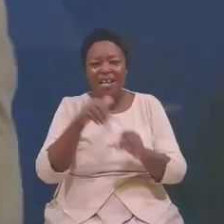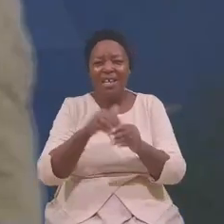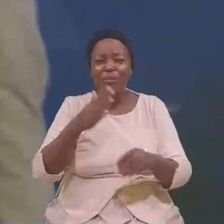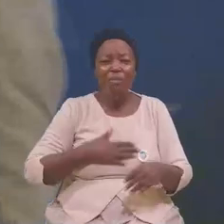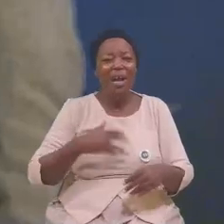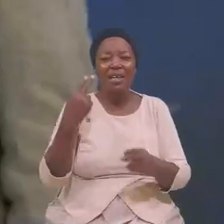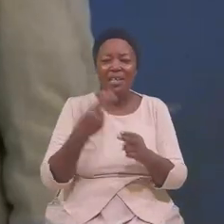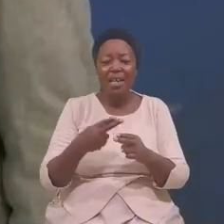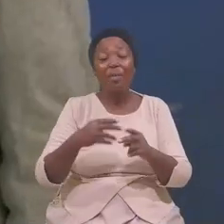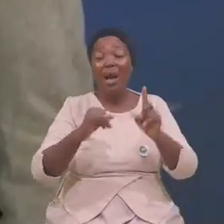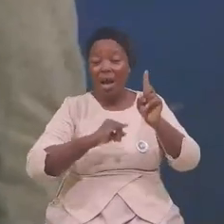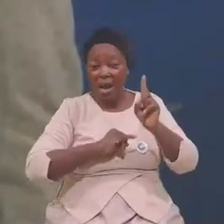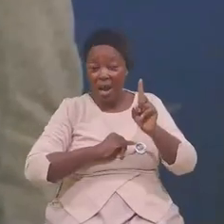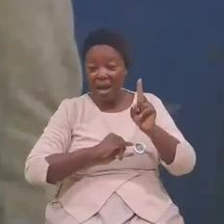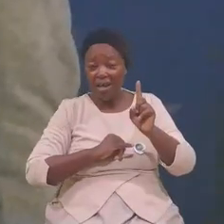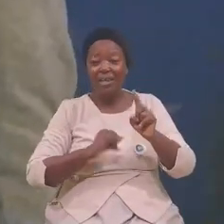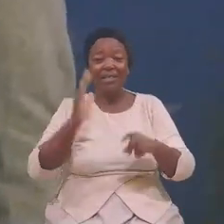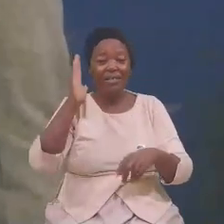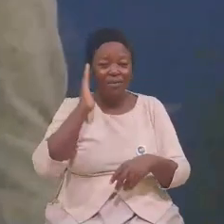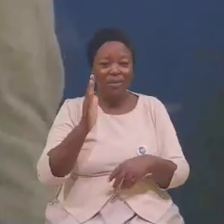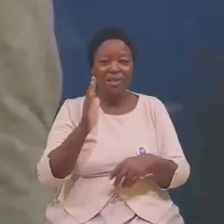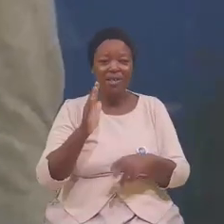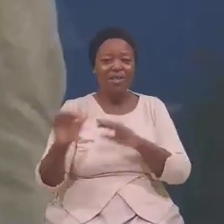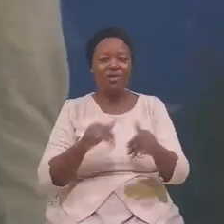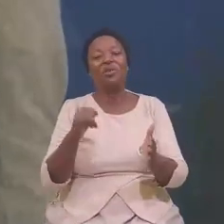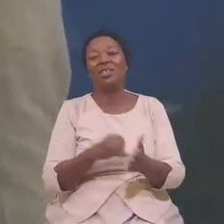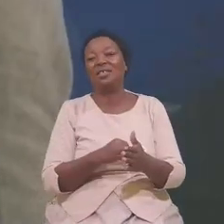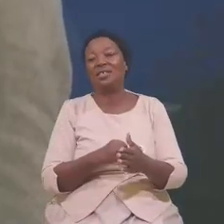je le ferai.